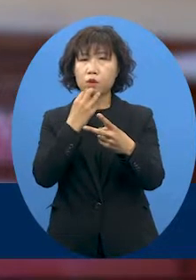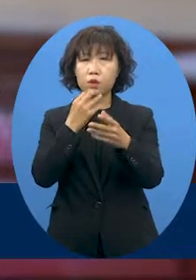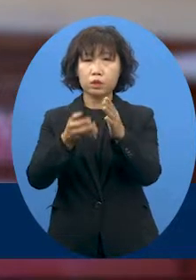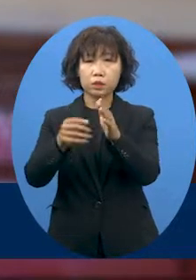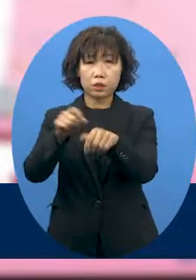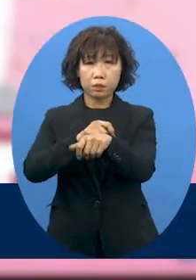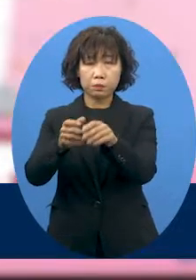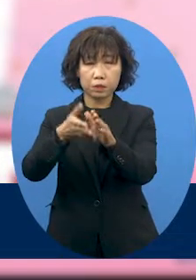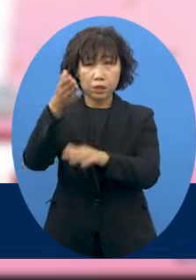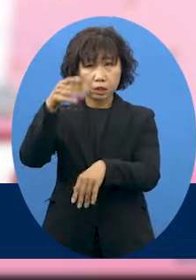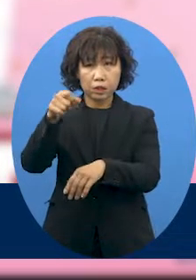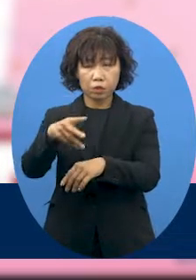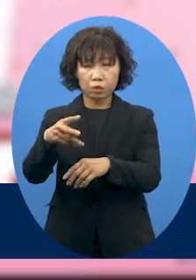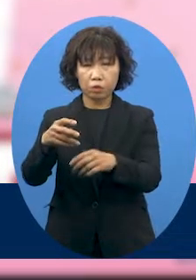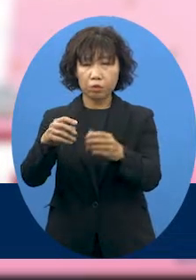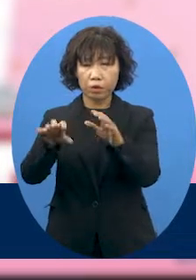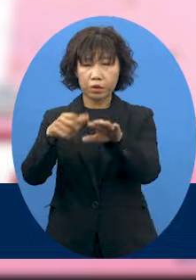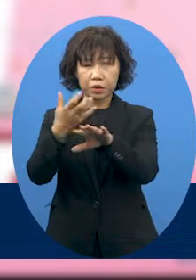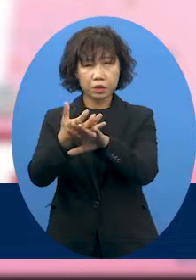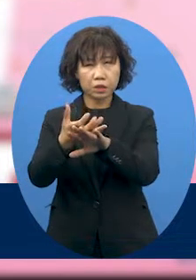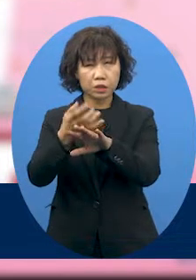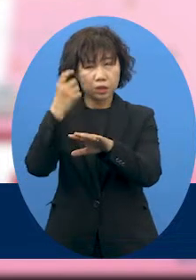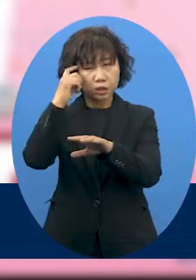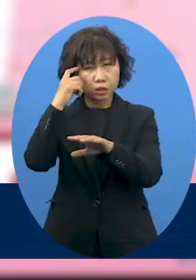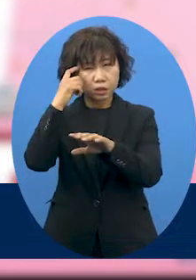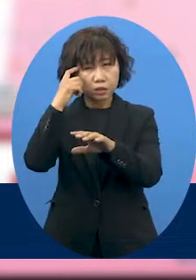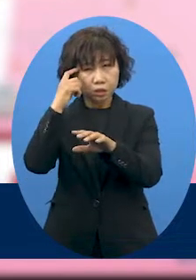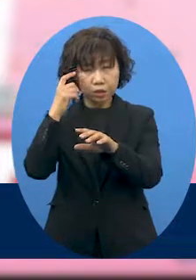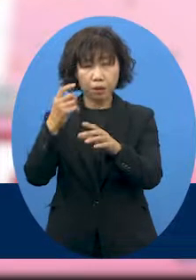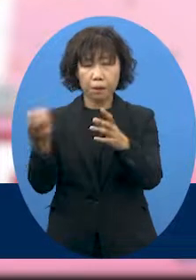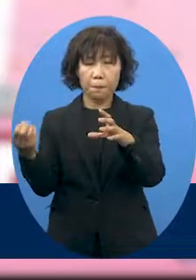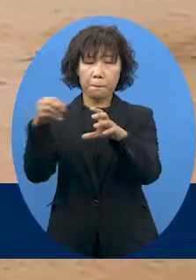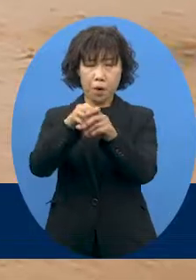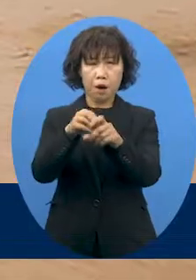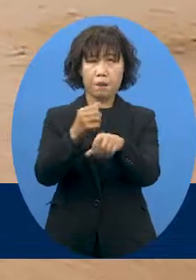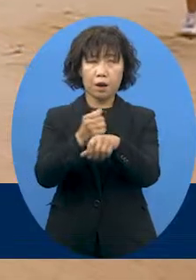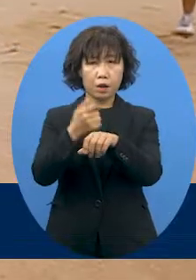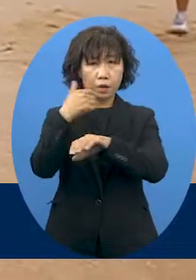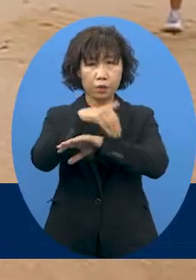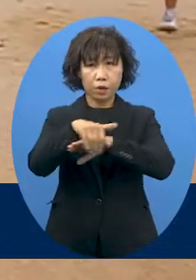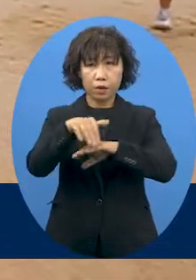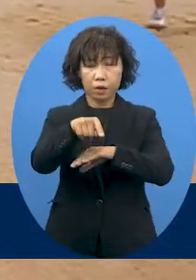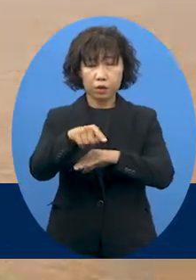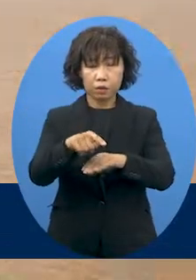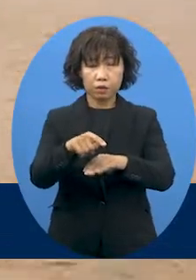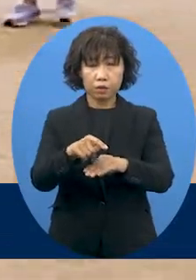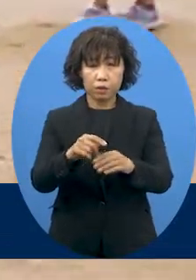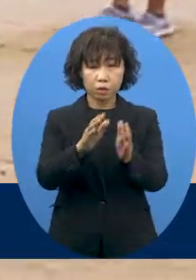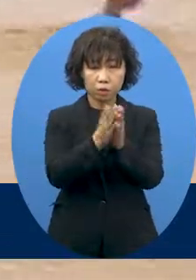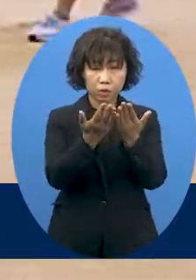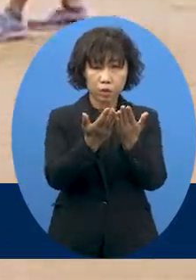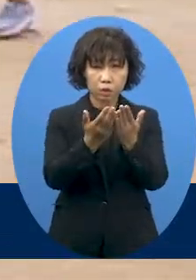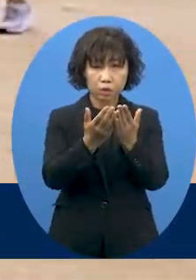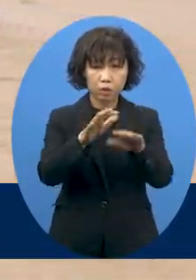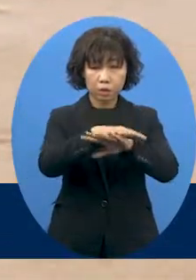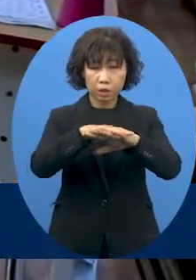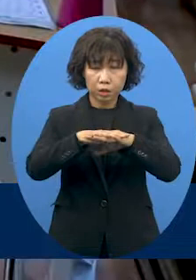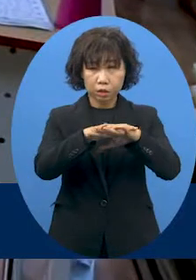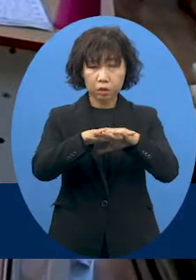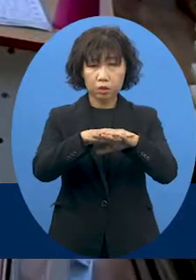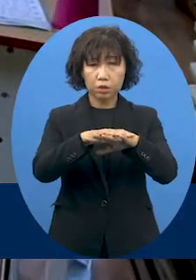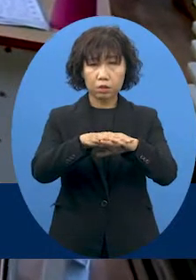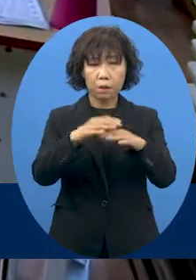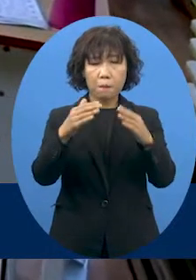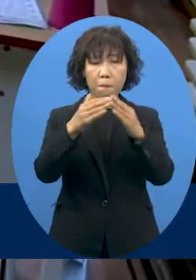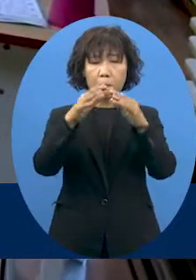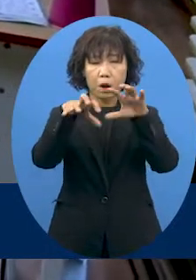교육지원 사업 또는 혁신교육 지부 사업의 반영될 예정입니다 이어서 동대문구 혁신교육 지구 도서관 네트워크 에서